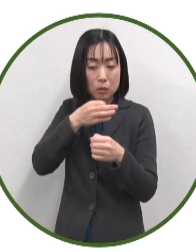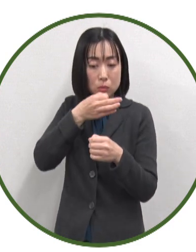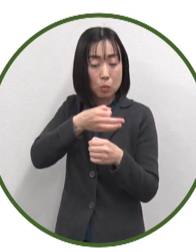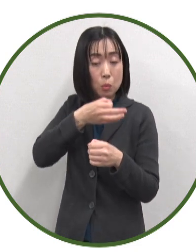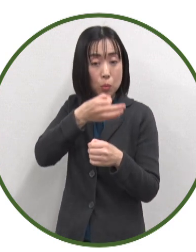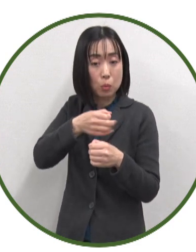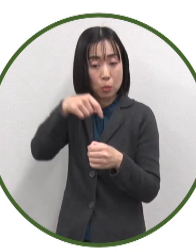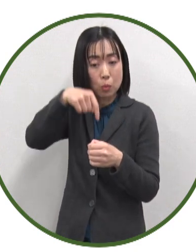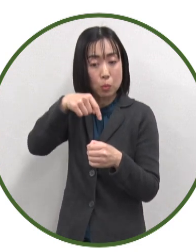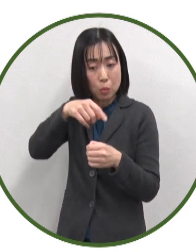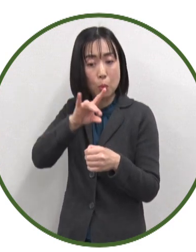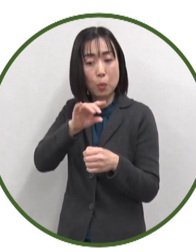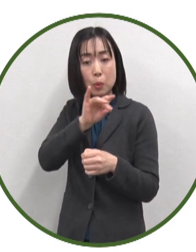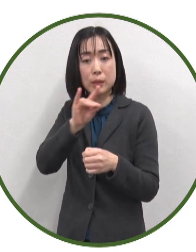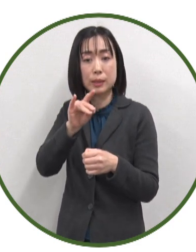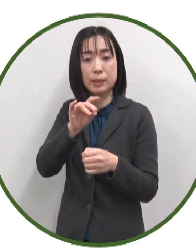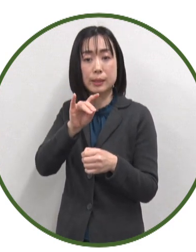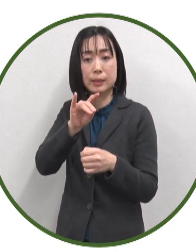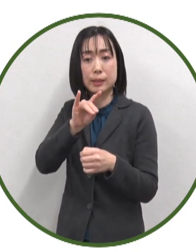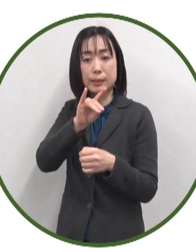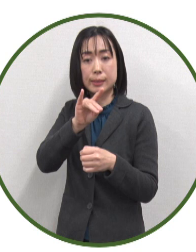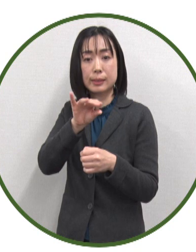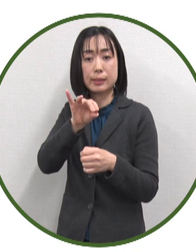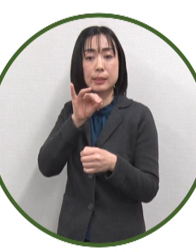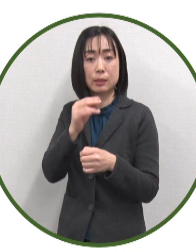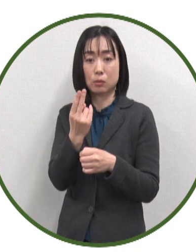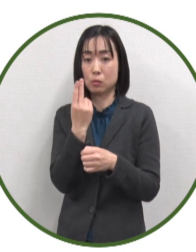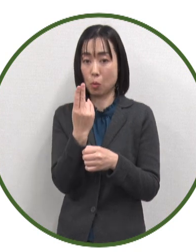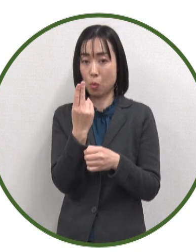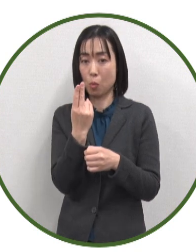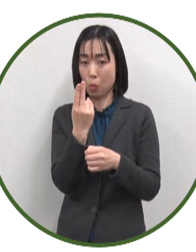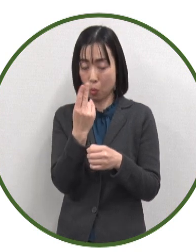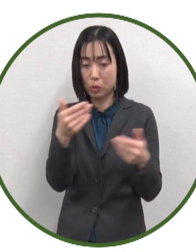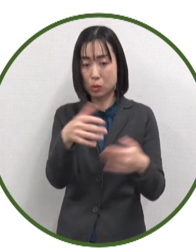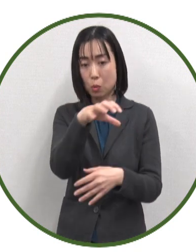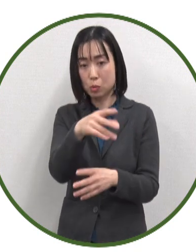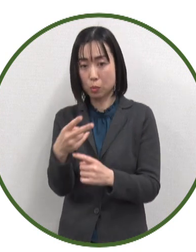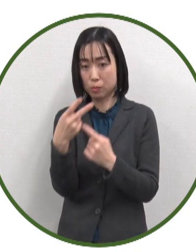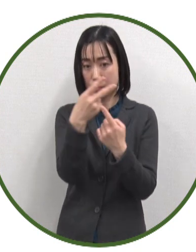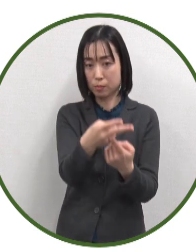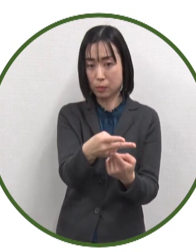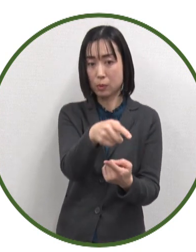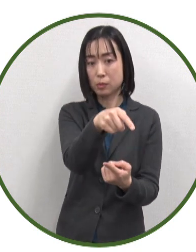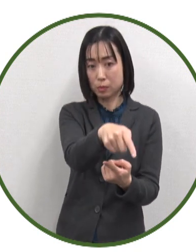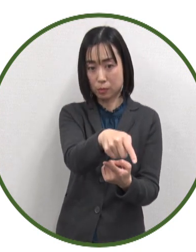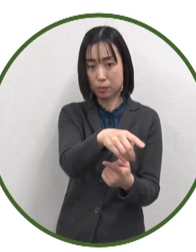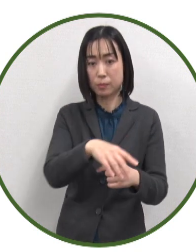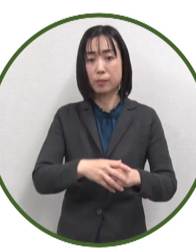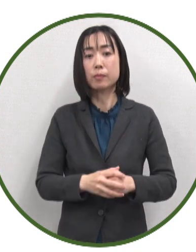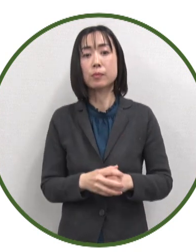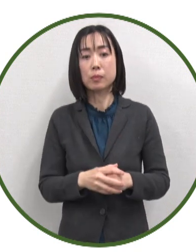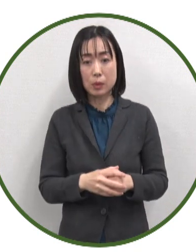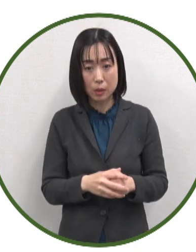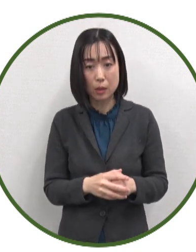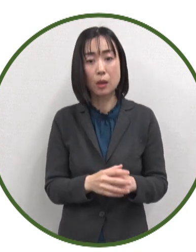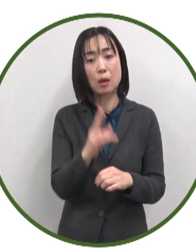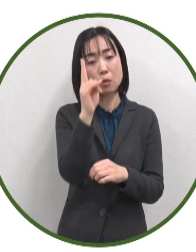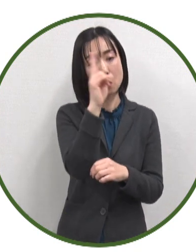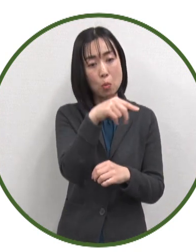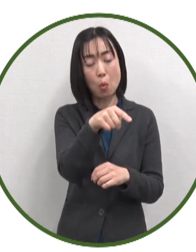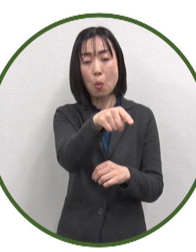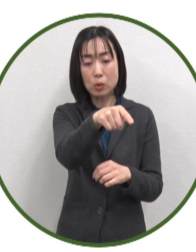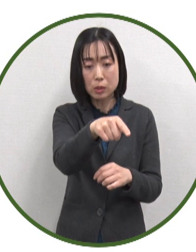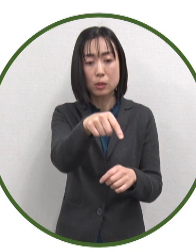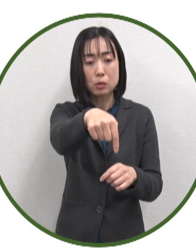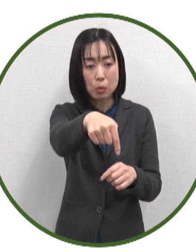送付をいたしますの で、午前中に採取をいただいた検体を午後に集荷をいたします。